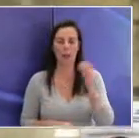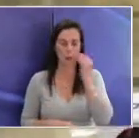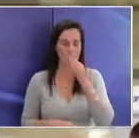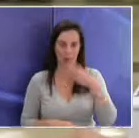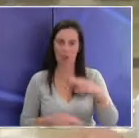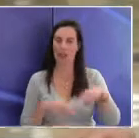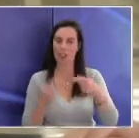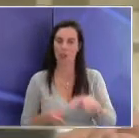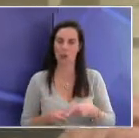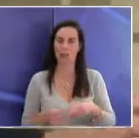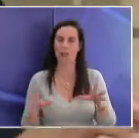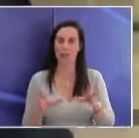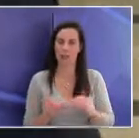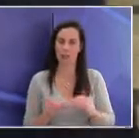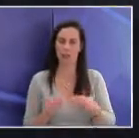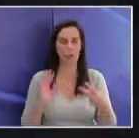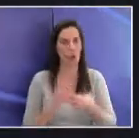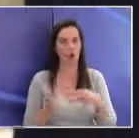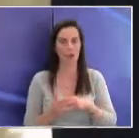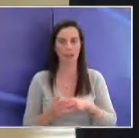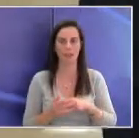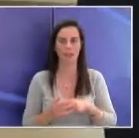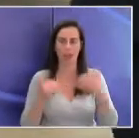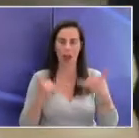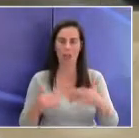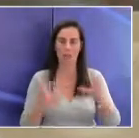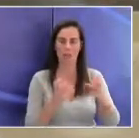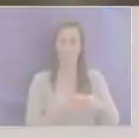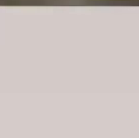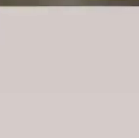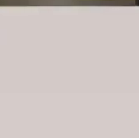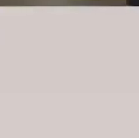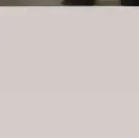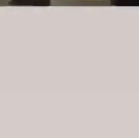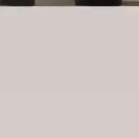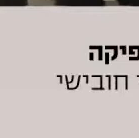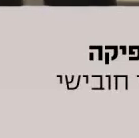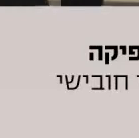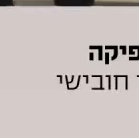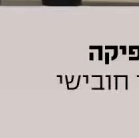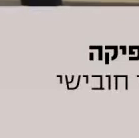נהיה פה, נחזור לפה עם תוכניתנו היום בסיעות. תישארו איתנו.